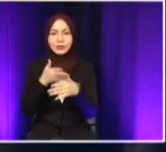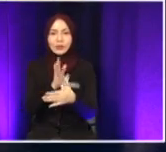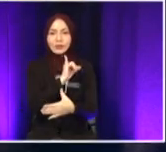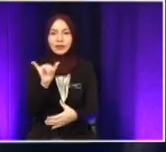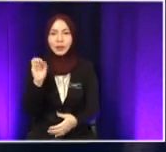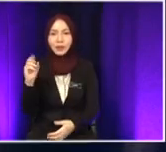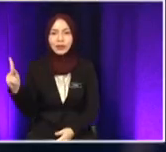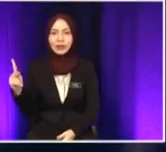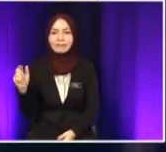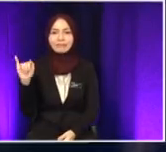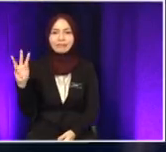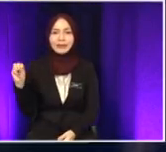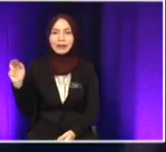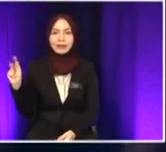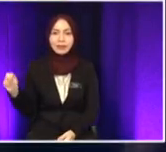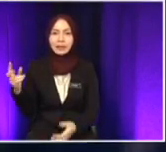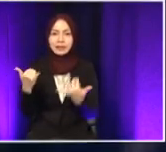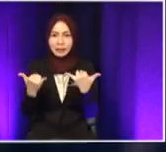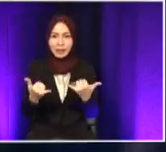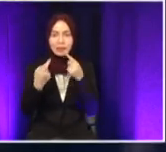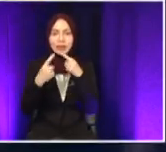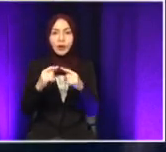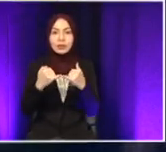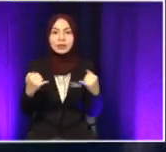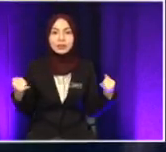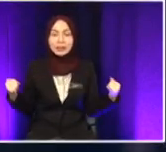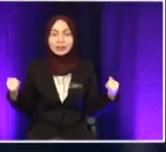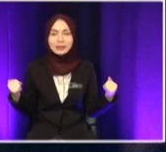perhatikan jenis-jenis Hiburan ini